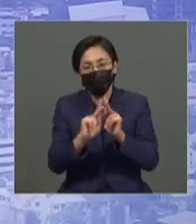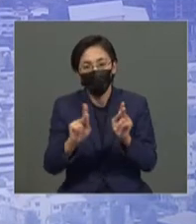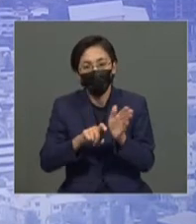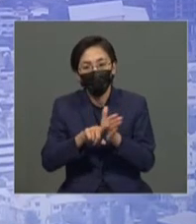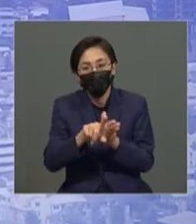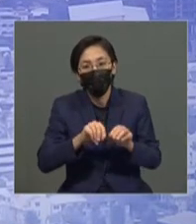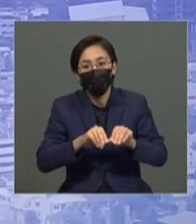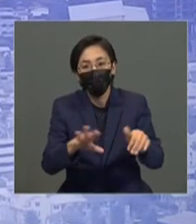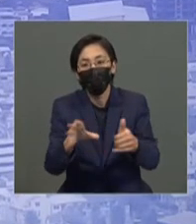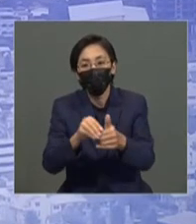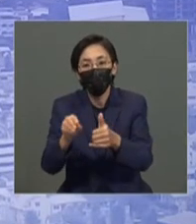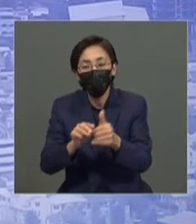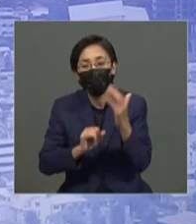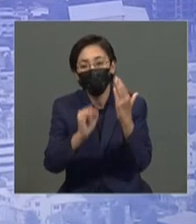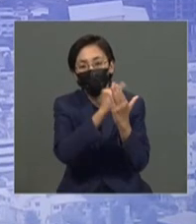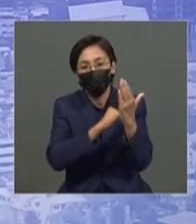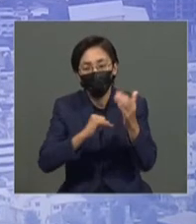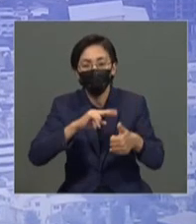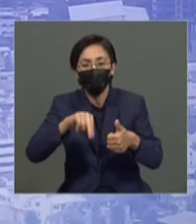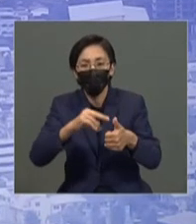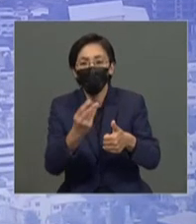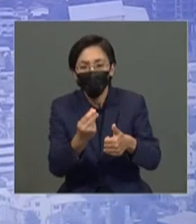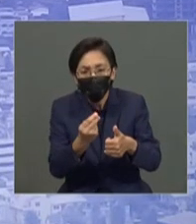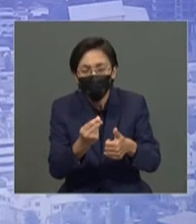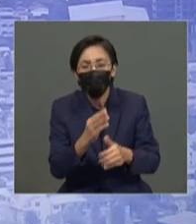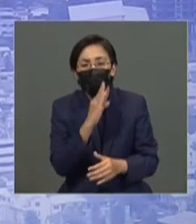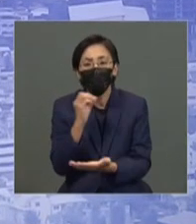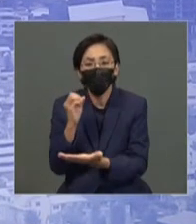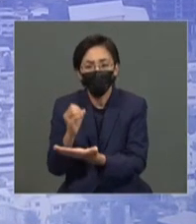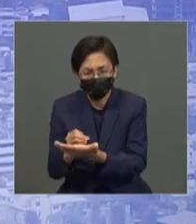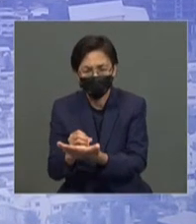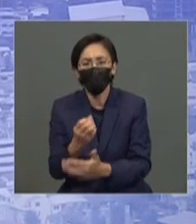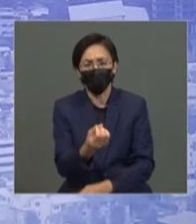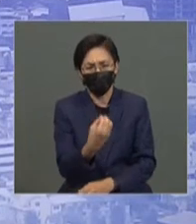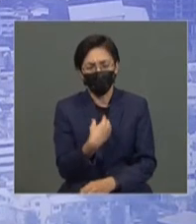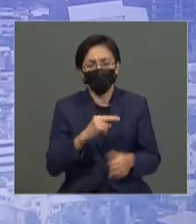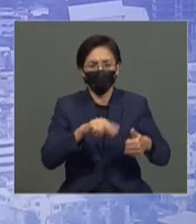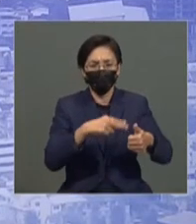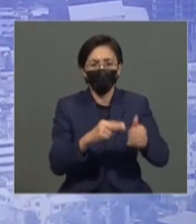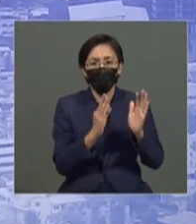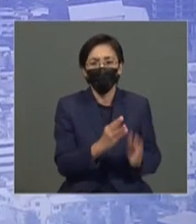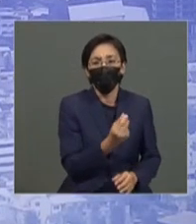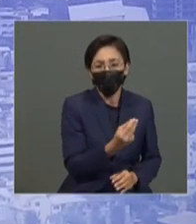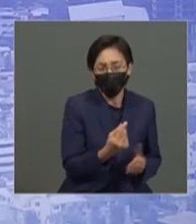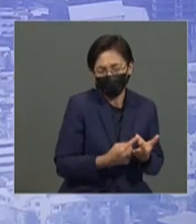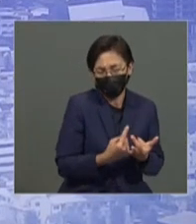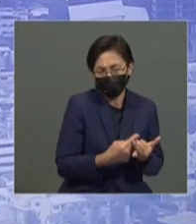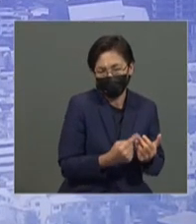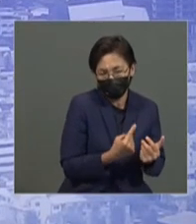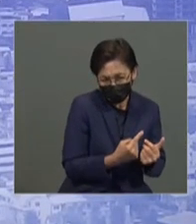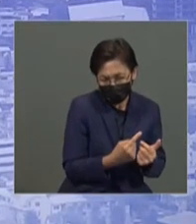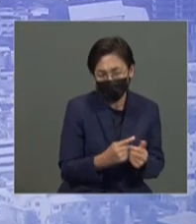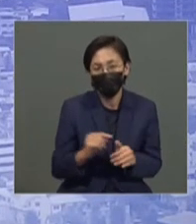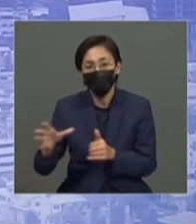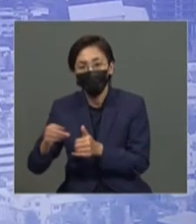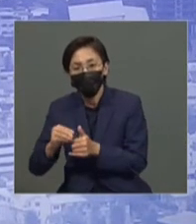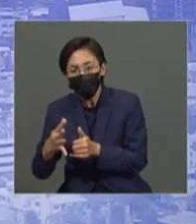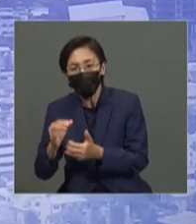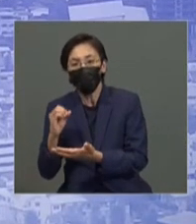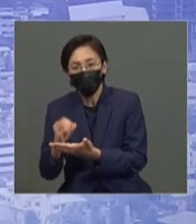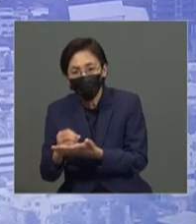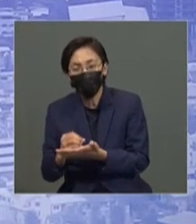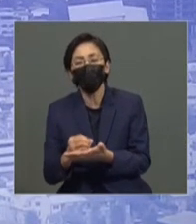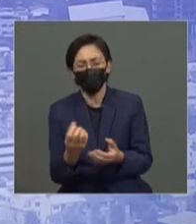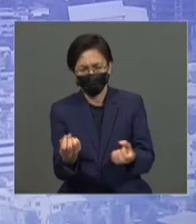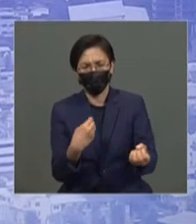จังหวัดตอนนี้ตรวจไปเท่าไหร่ต่อให้เป็น0นะคะกรมควบคุมโรคก็จะนับจำนวนเหล่านั้นหมดเลยนะคะก็ขอความร่ว